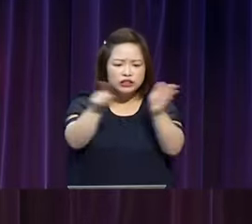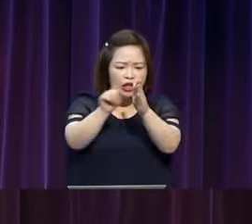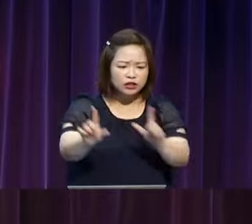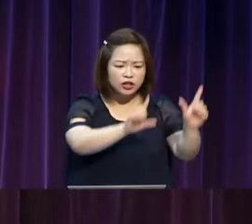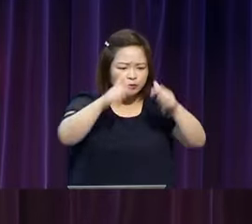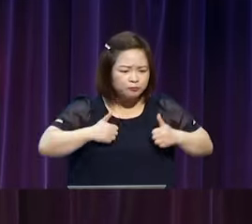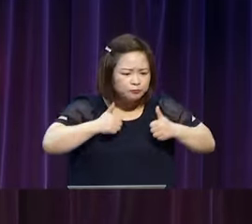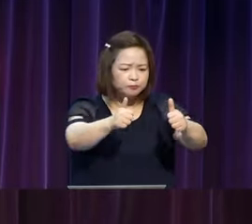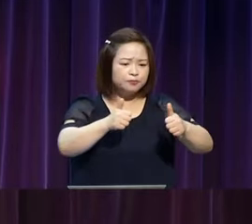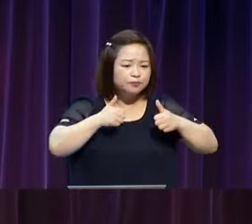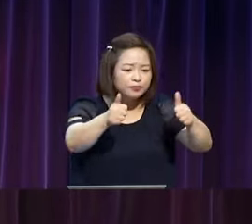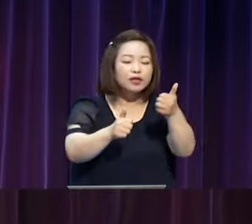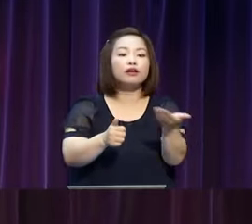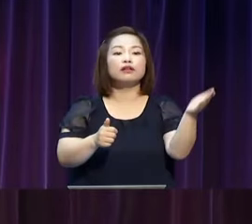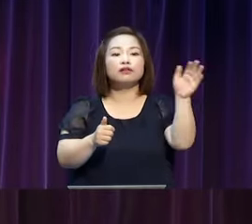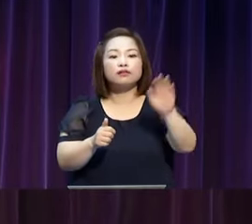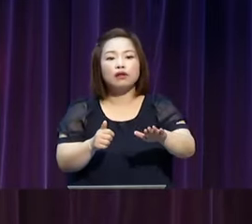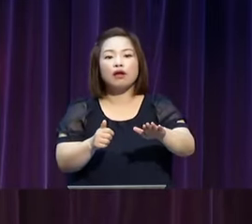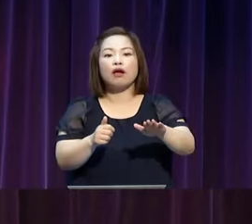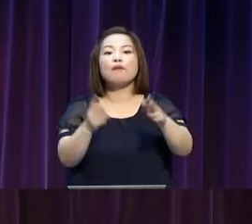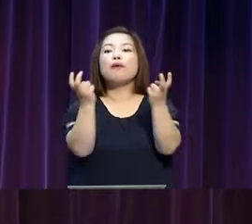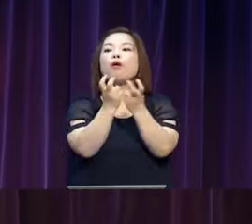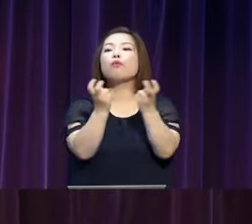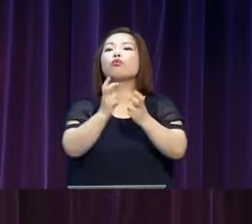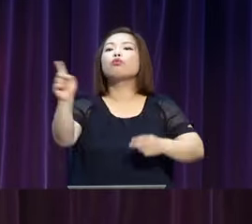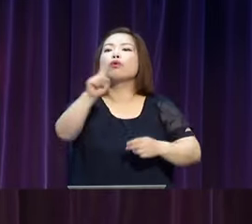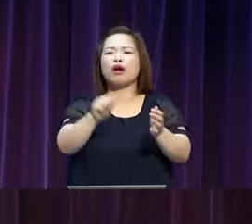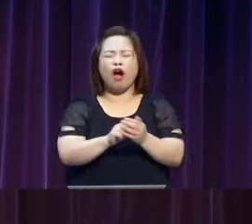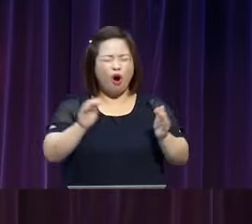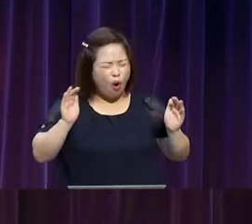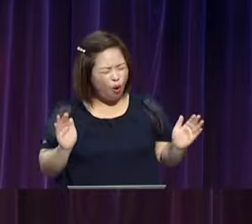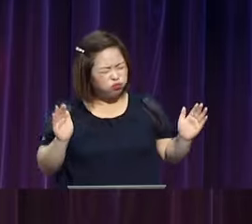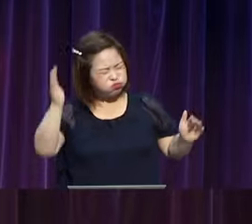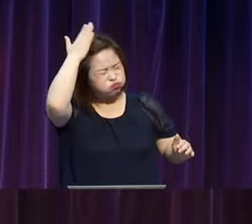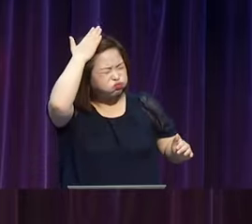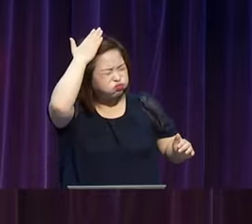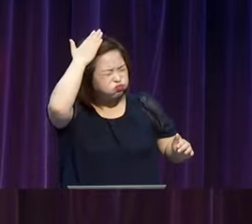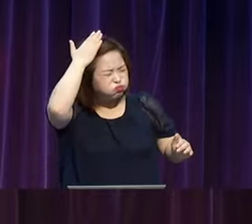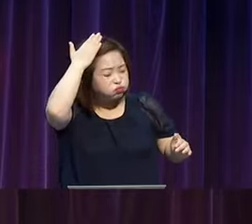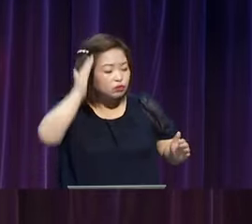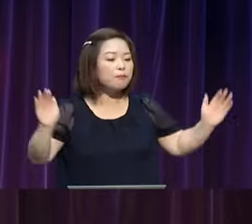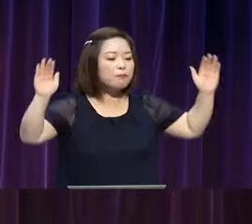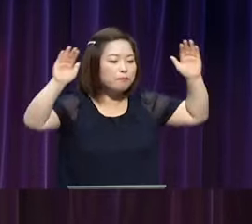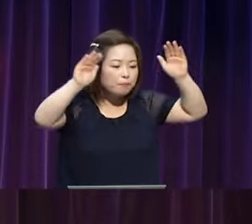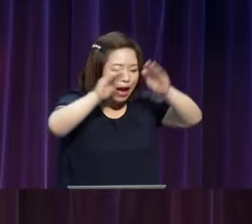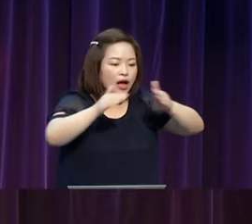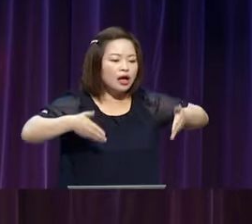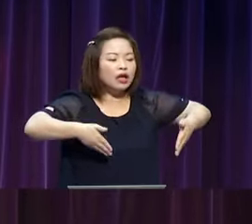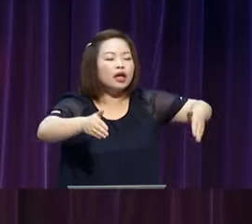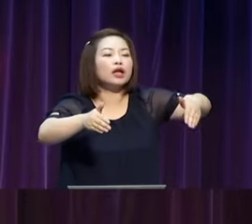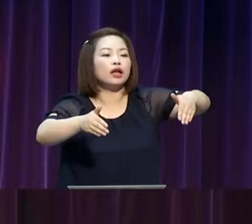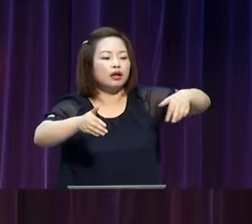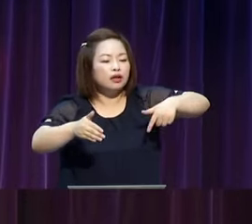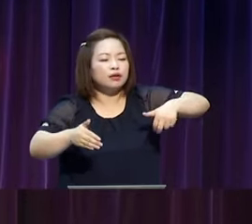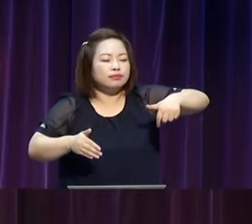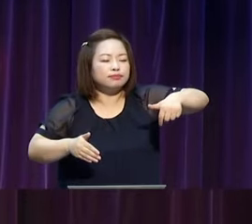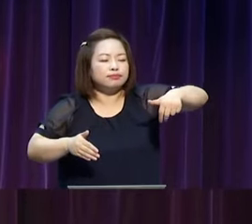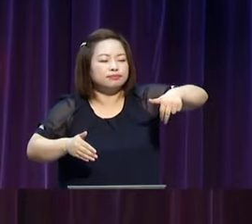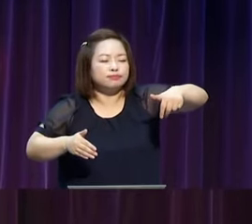어떻게 살아야 되는지 압니까? 어두운 밤길을 비춰주는 등불처럼 내가 가야 될